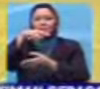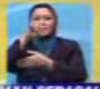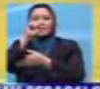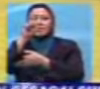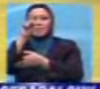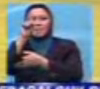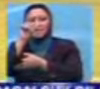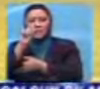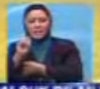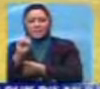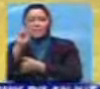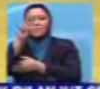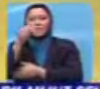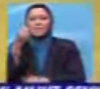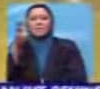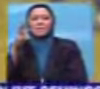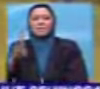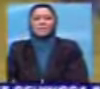2016.